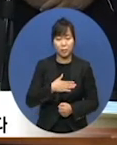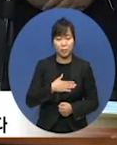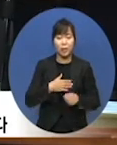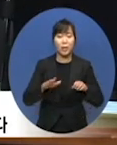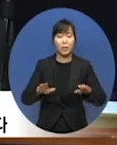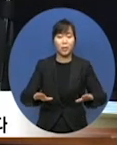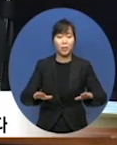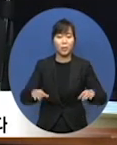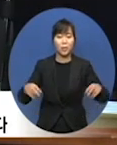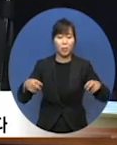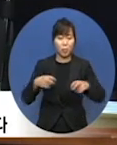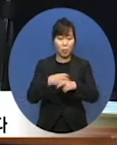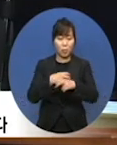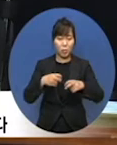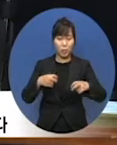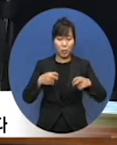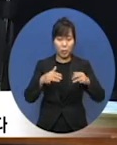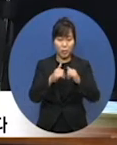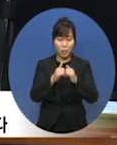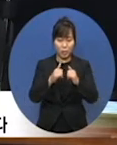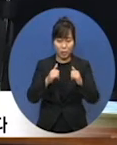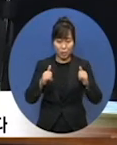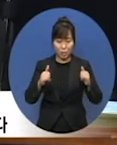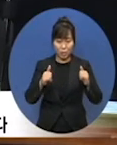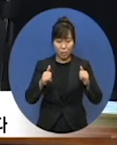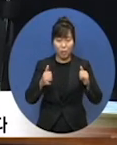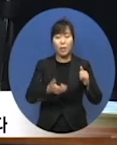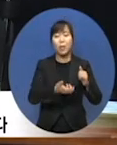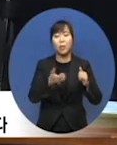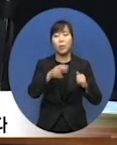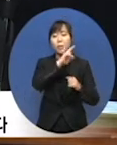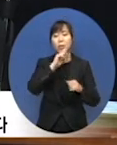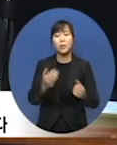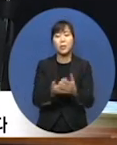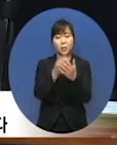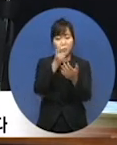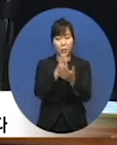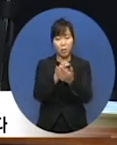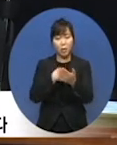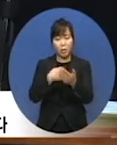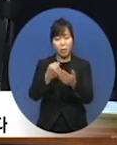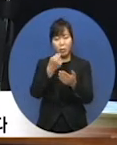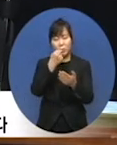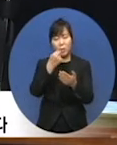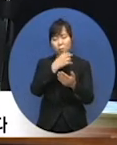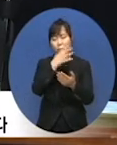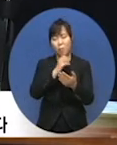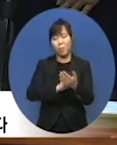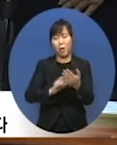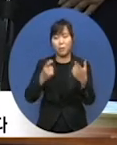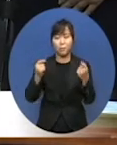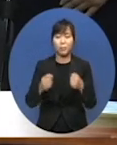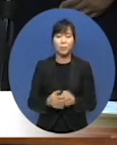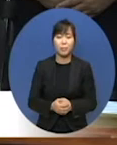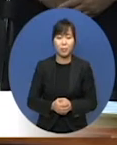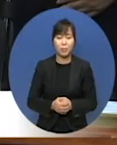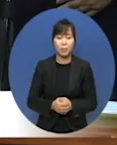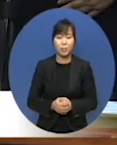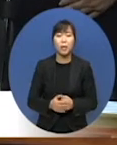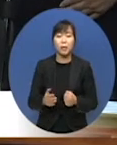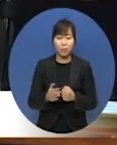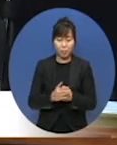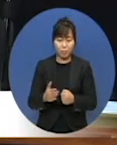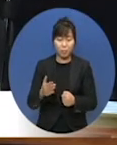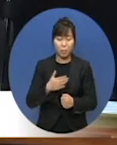직감적으로 교통약자 노면이 증진 악 서버 냐 저는 생명력을 올려다 운영합니다 그렇기 때문에